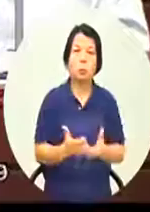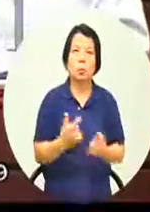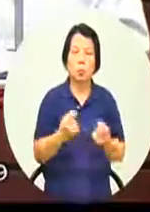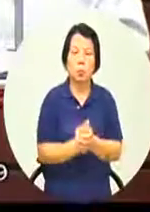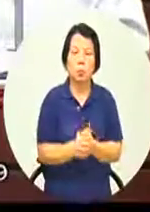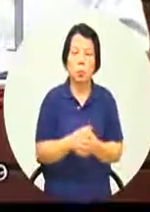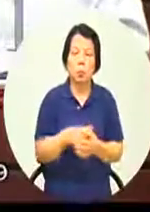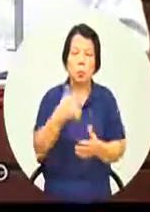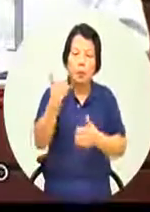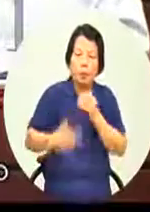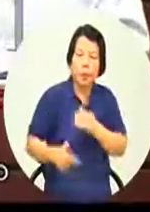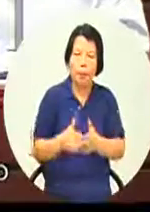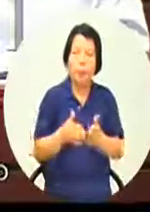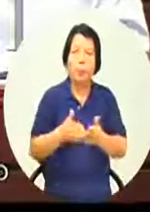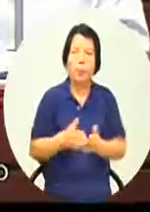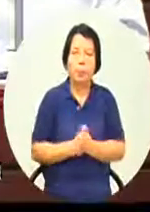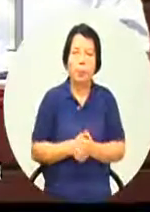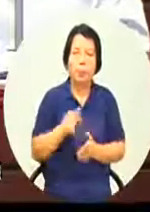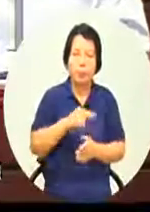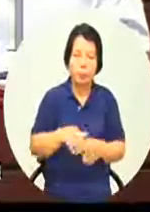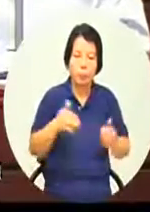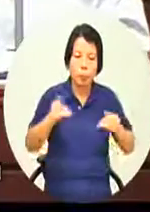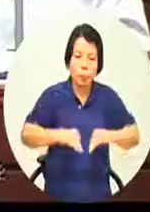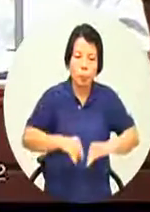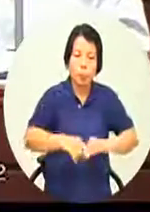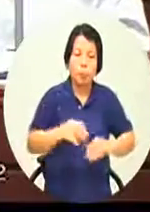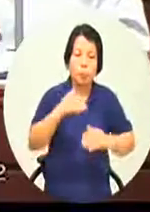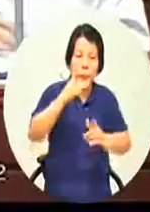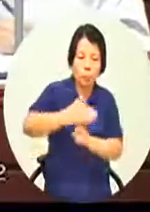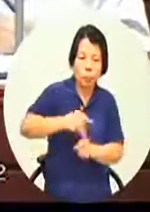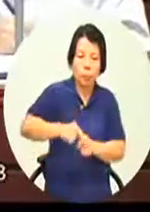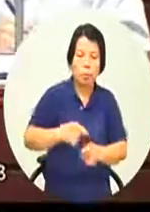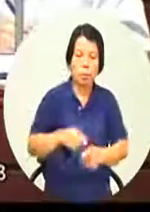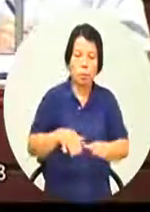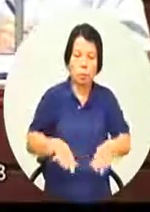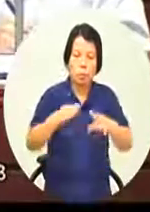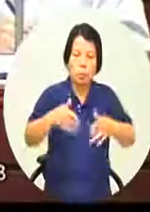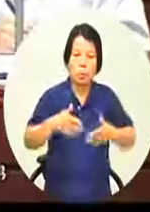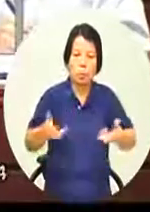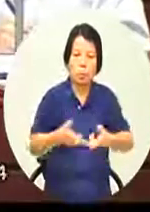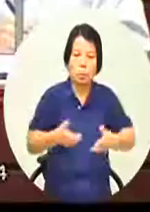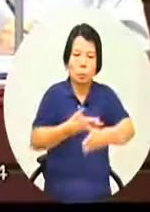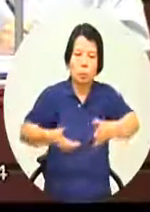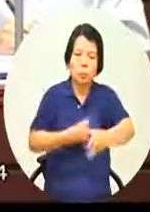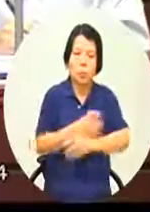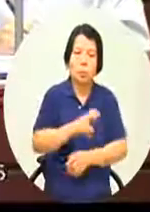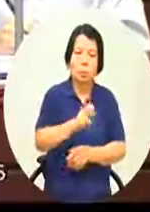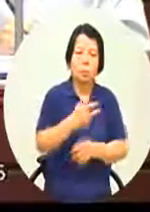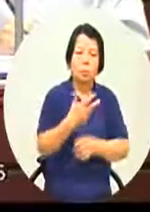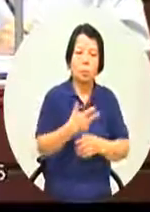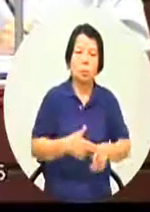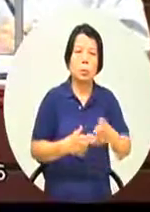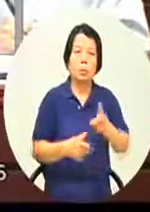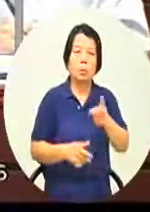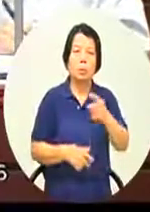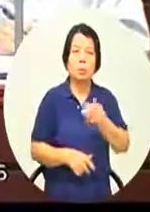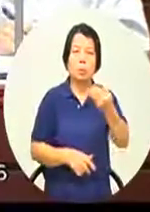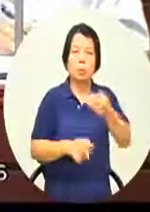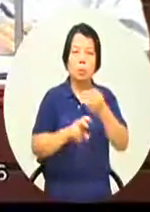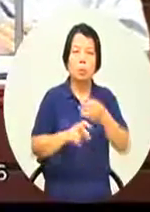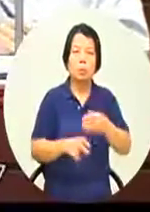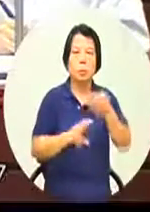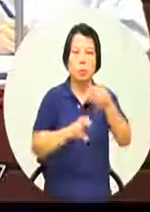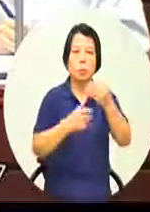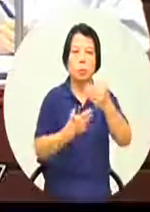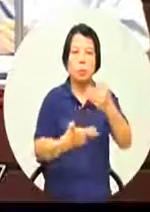续在争取低自容池。那低自容池这个部分，在这个27号下午，邱志伟立委会在邀